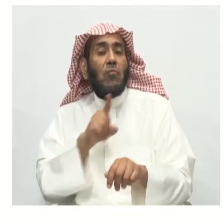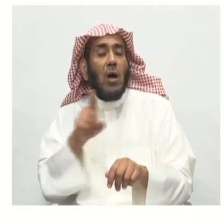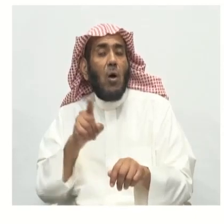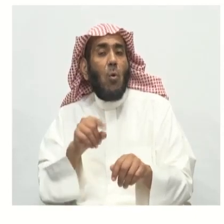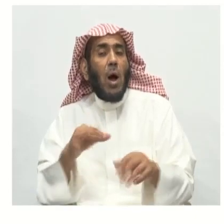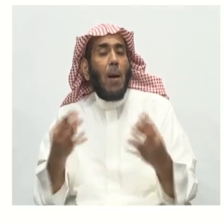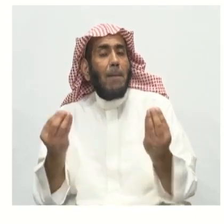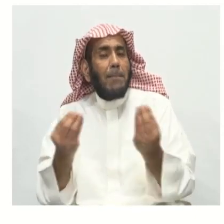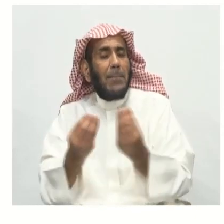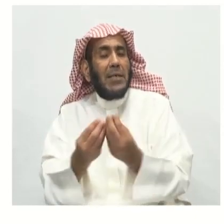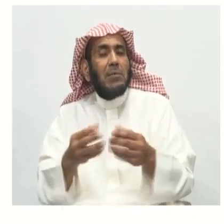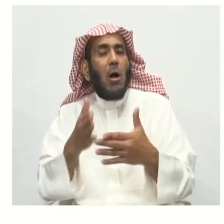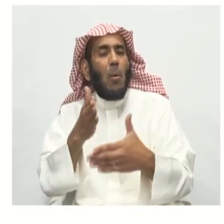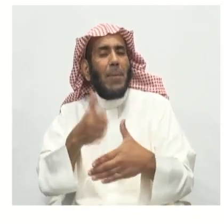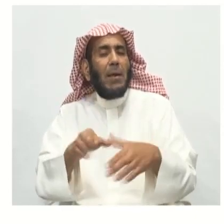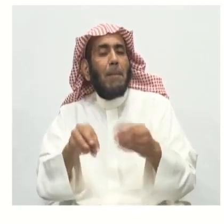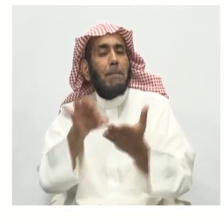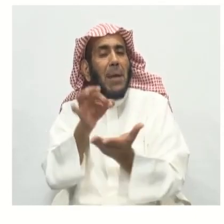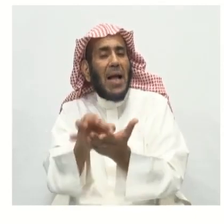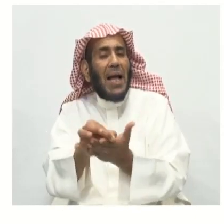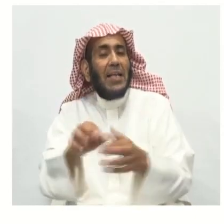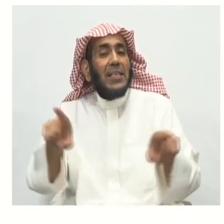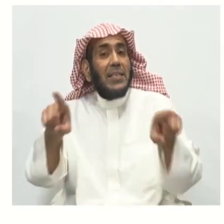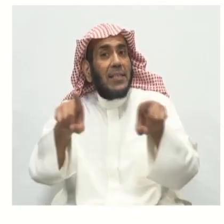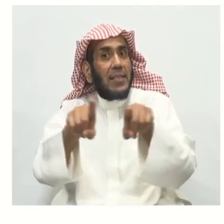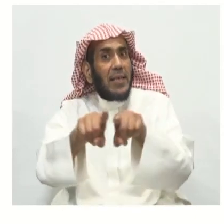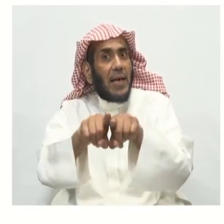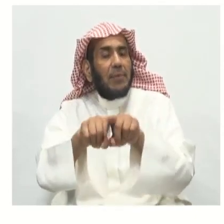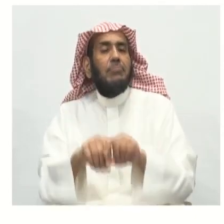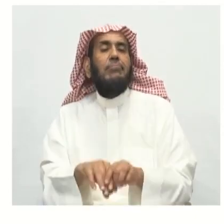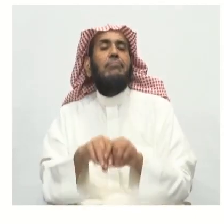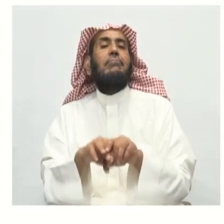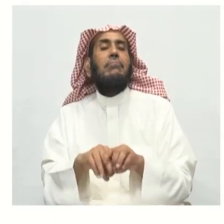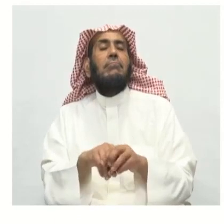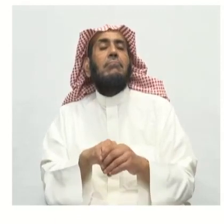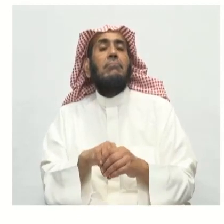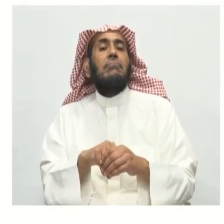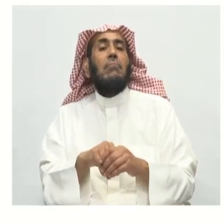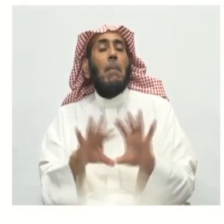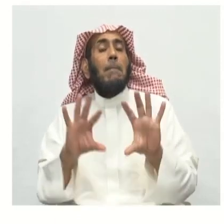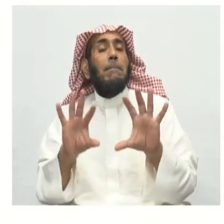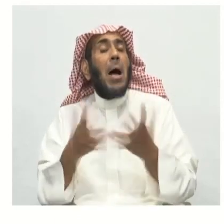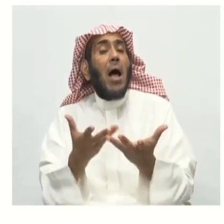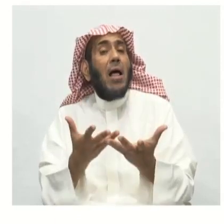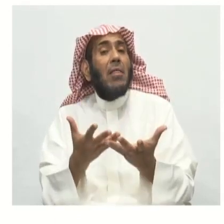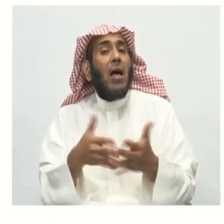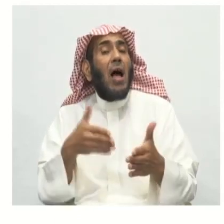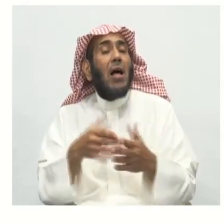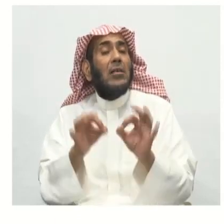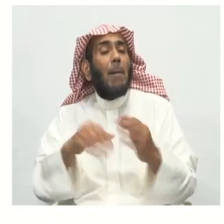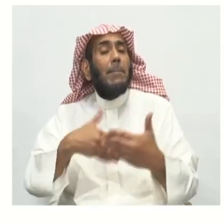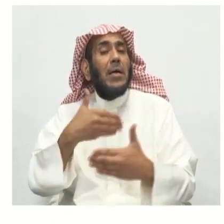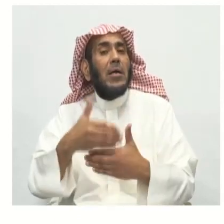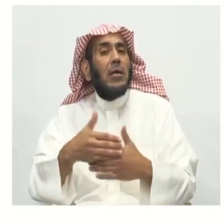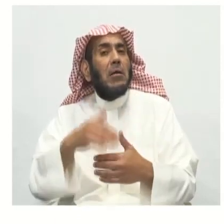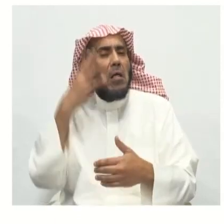مجمع بينهما اي مكان التقاء البحرين ماذا حصل بعد ذلك